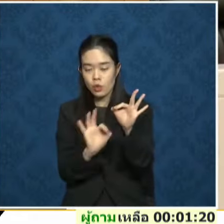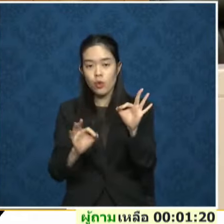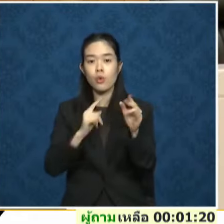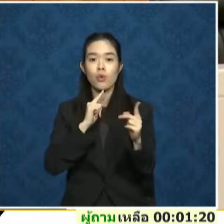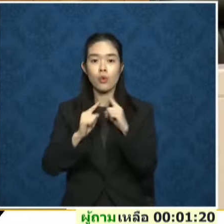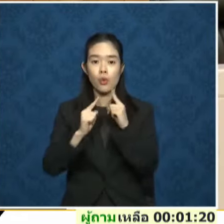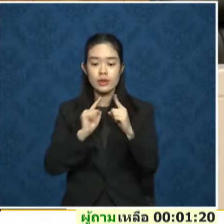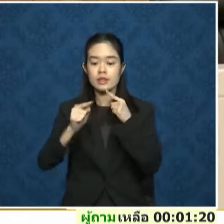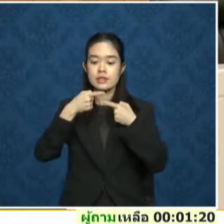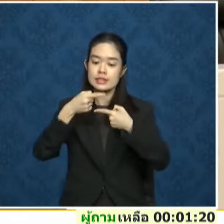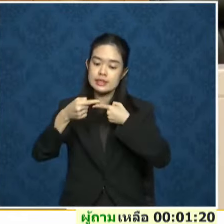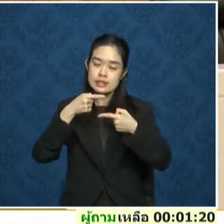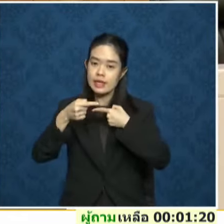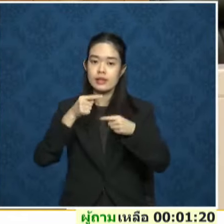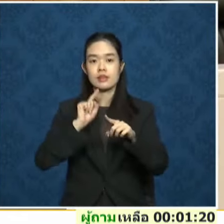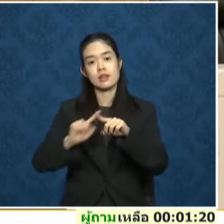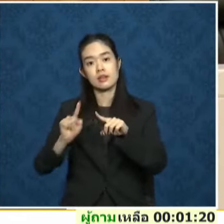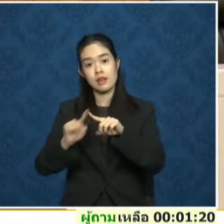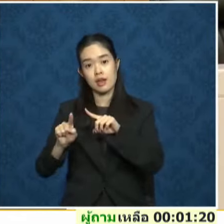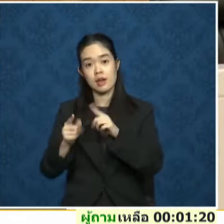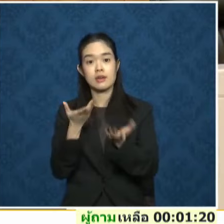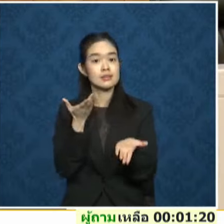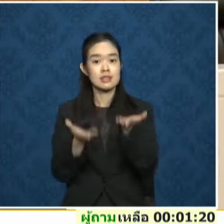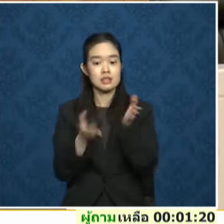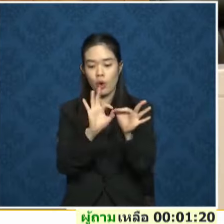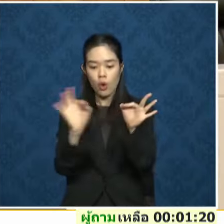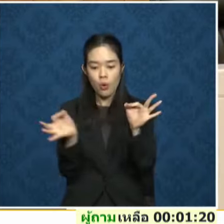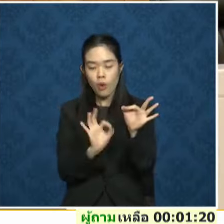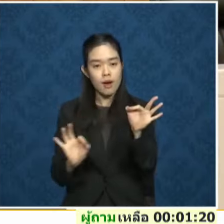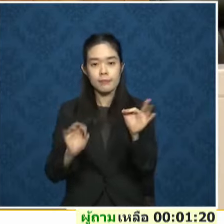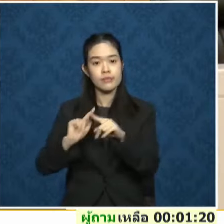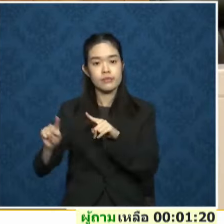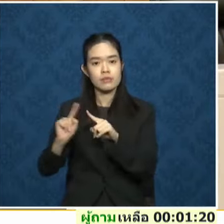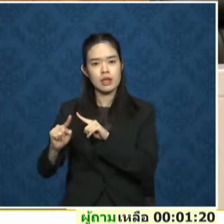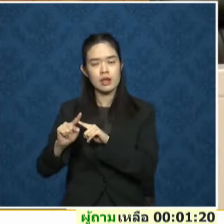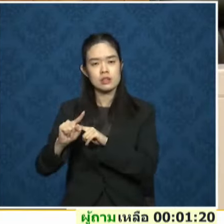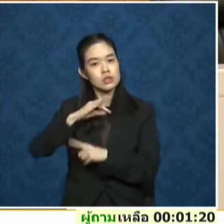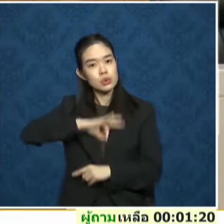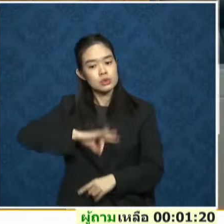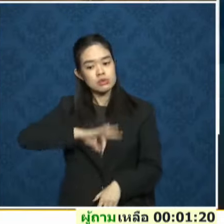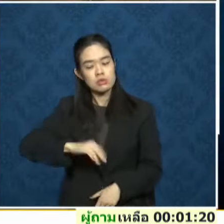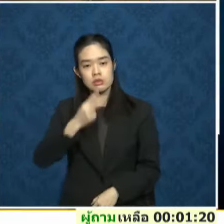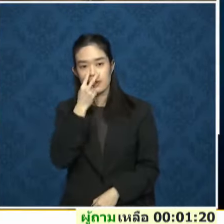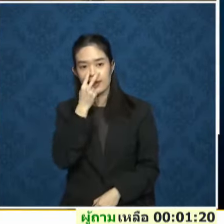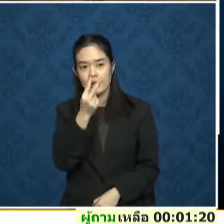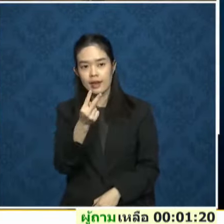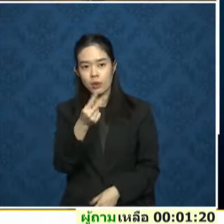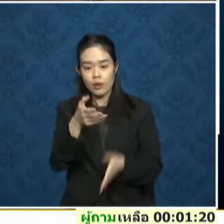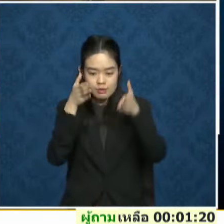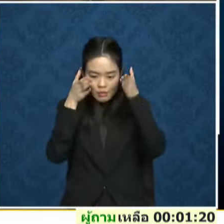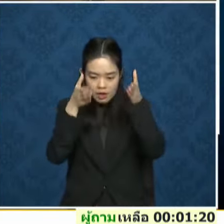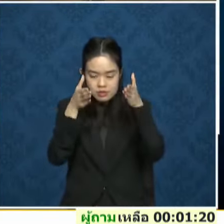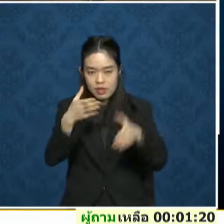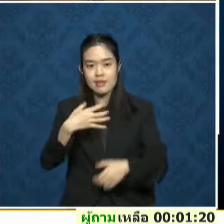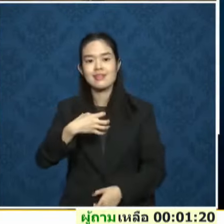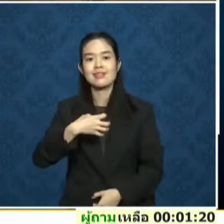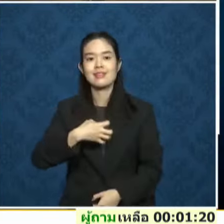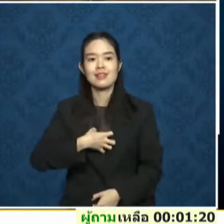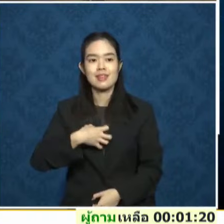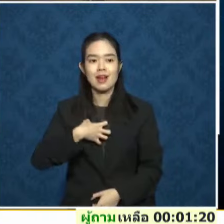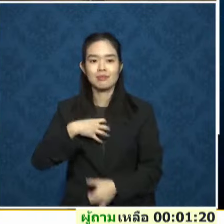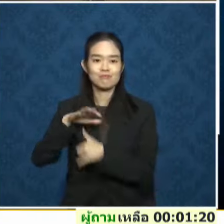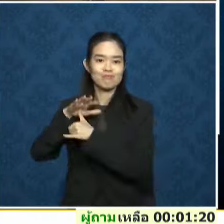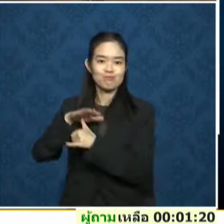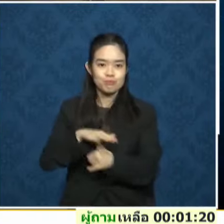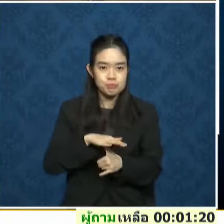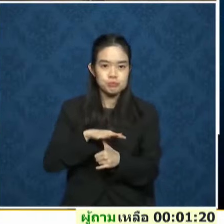ไลน์หรือข้อความอะไรก็ตามที่ส่อเห็นถึงแนวไปในท